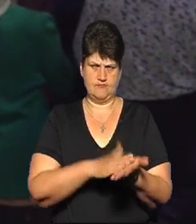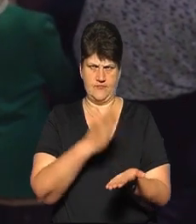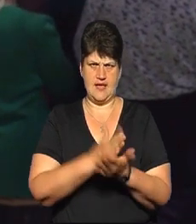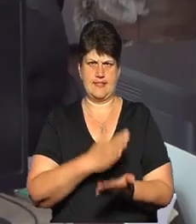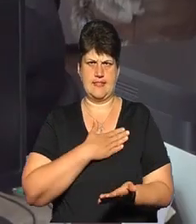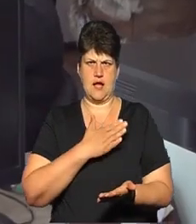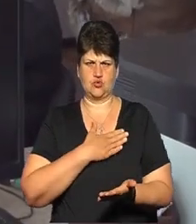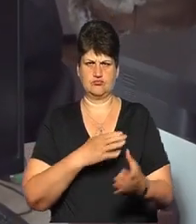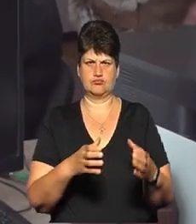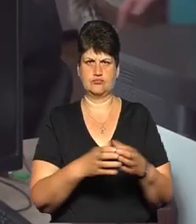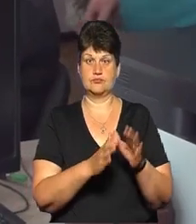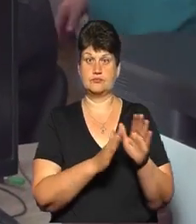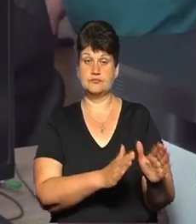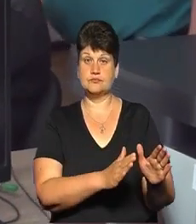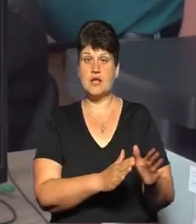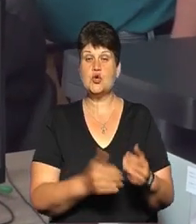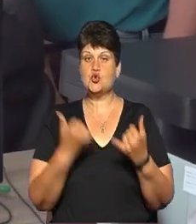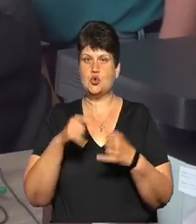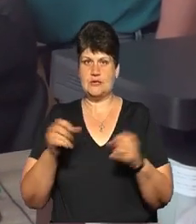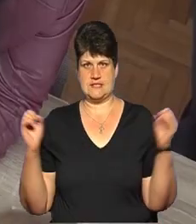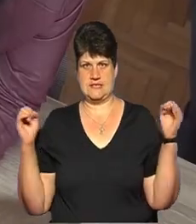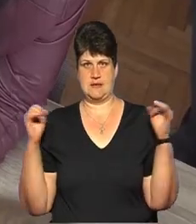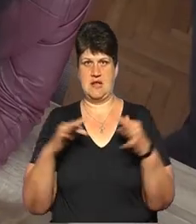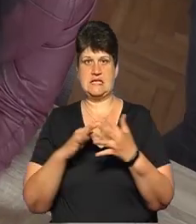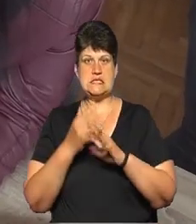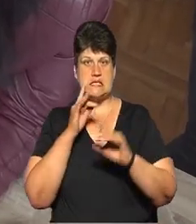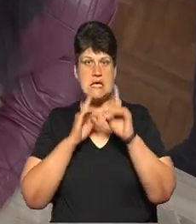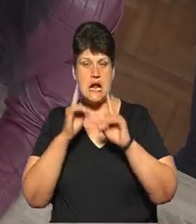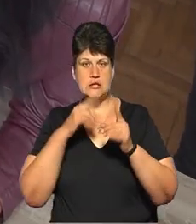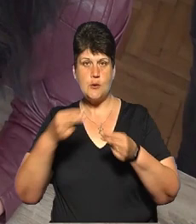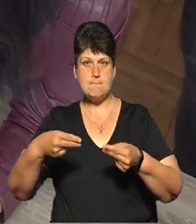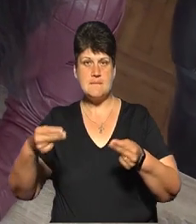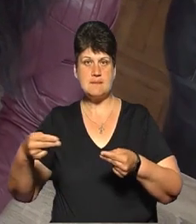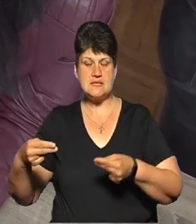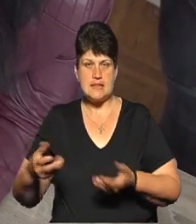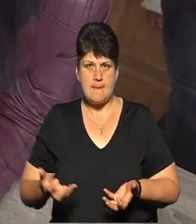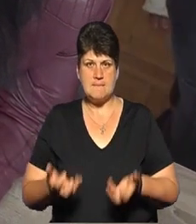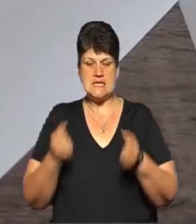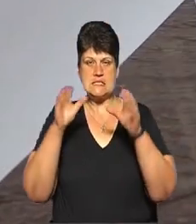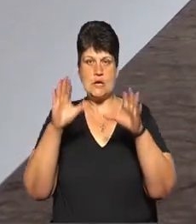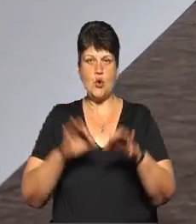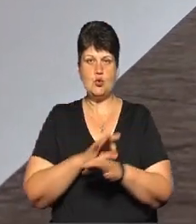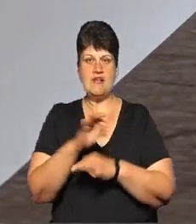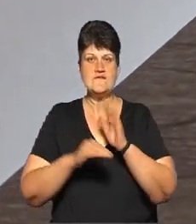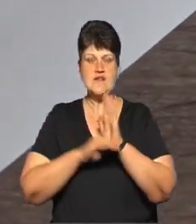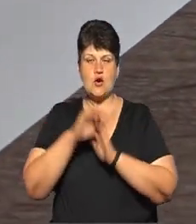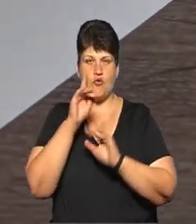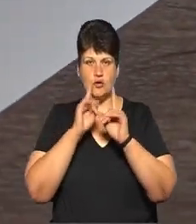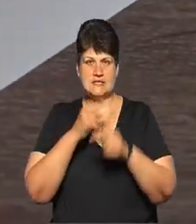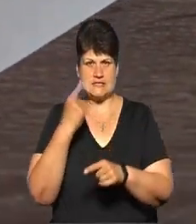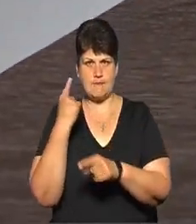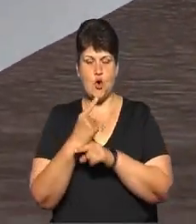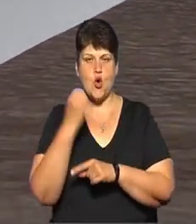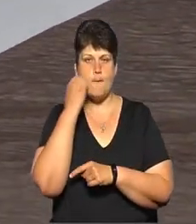парафіяльною громадою. Сьогодні жителі Колодного зібралися у сільській раді, щоб підписатися на підтримку законопроєкту Верховної Ради про заборону